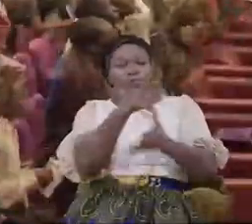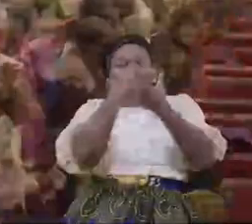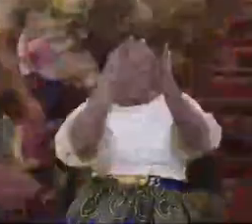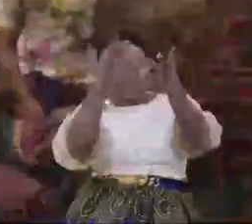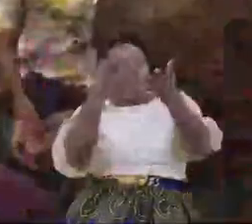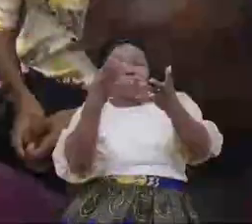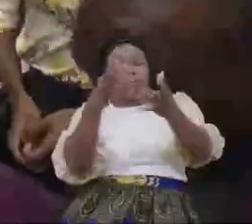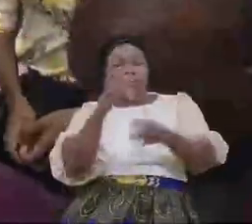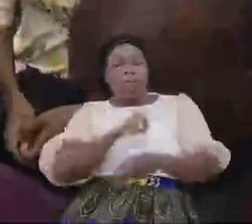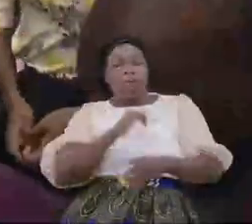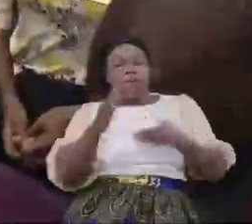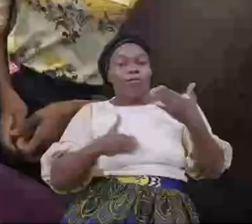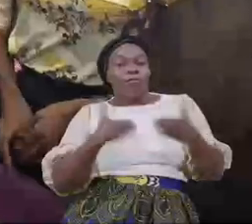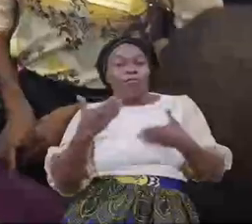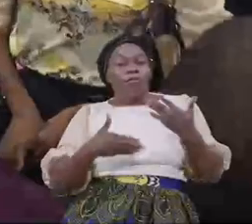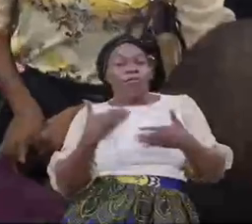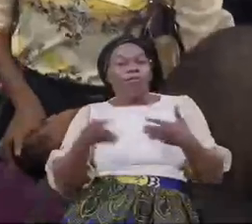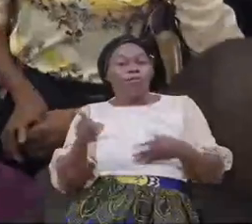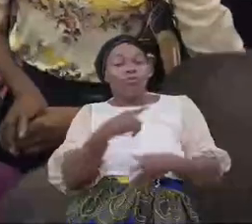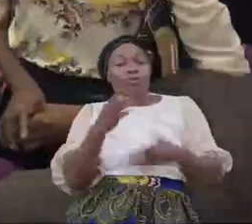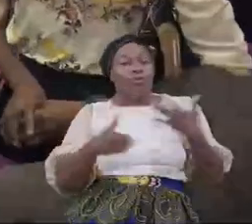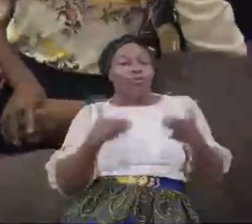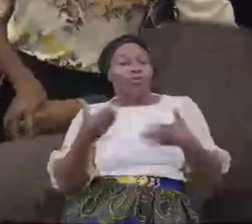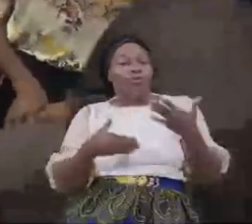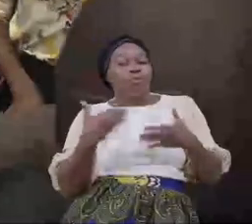C'est pourquoi je me réjouis. Je crois.